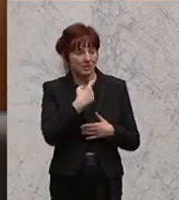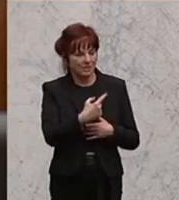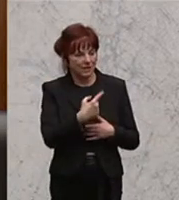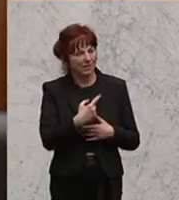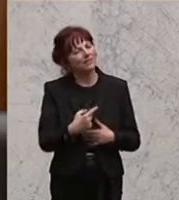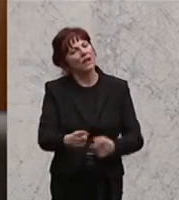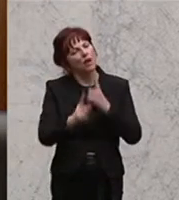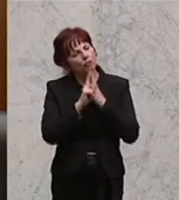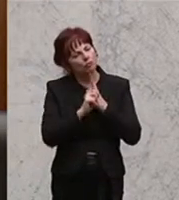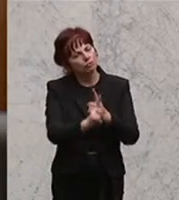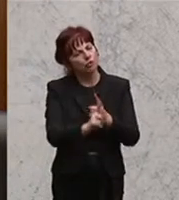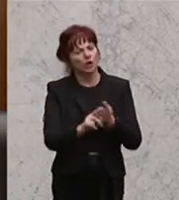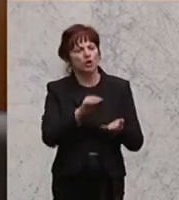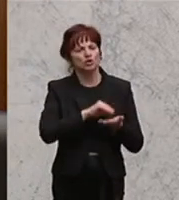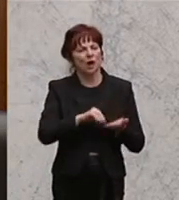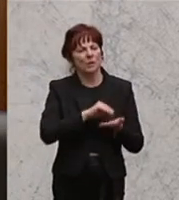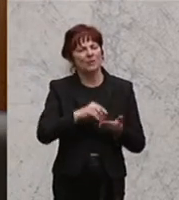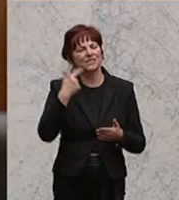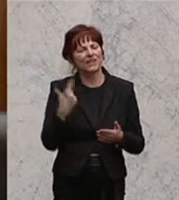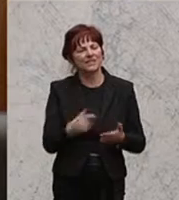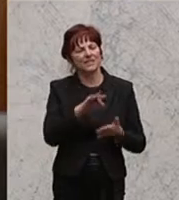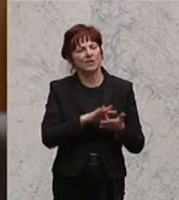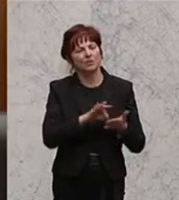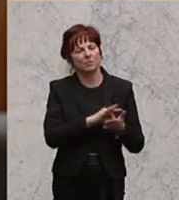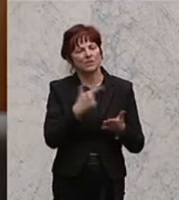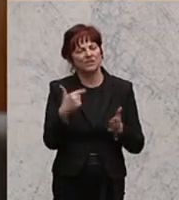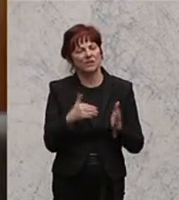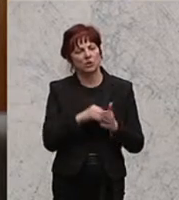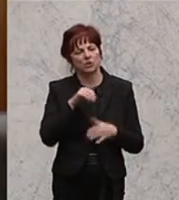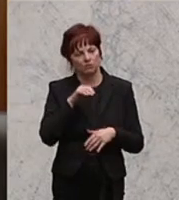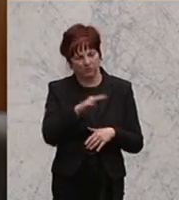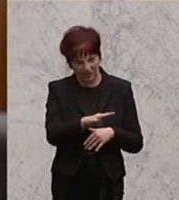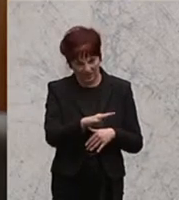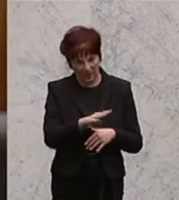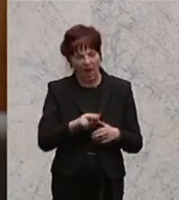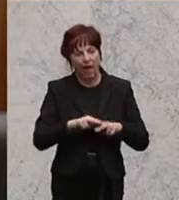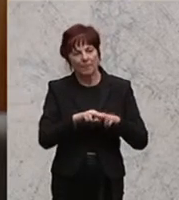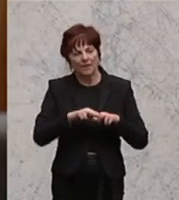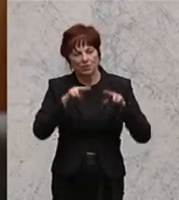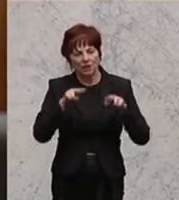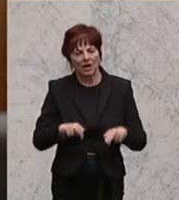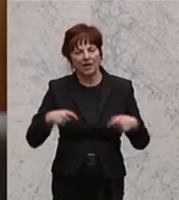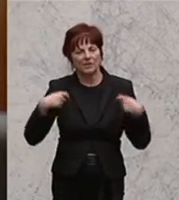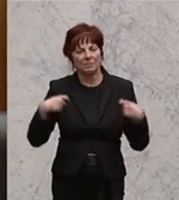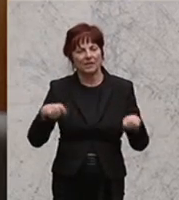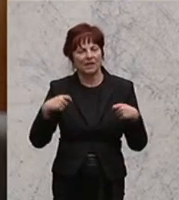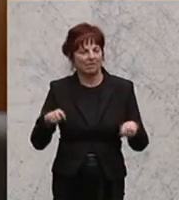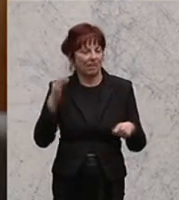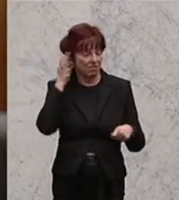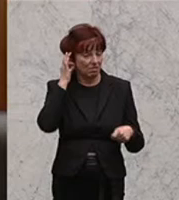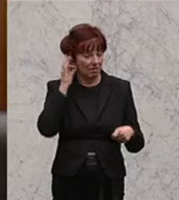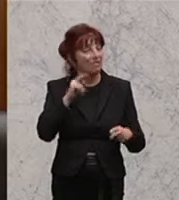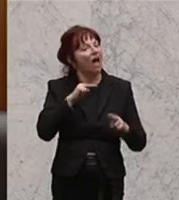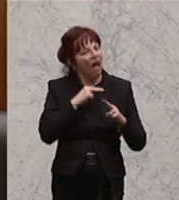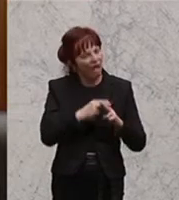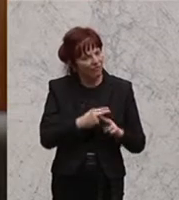vom 20. November 2014 der Nationalratspräsidentin die Anfragebeantwortungen